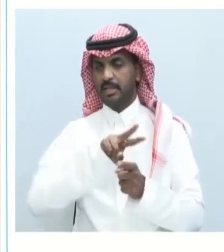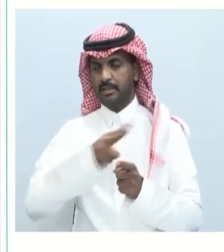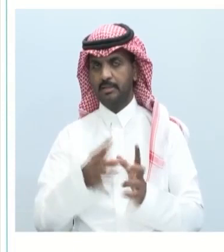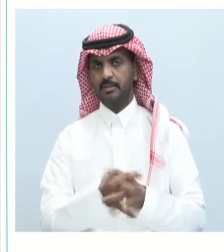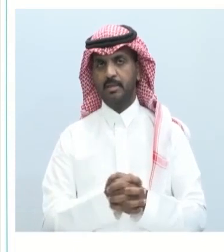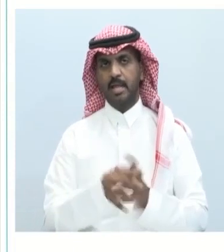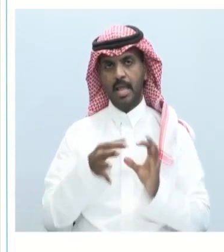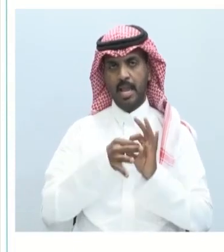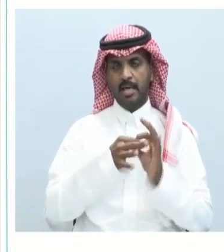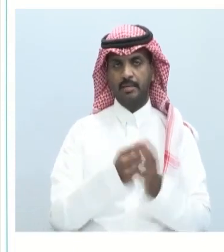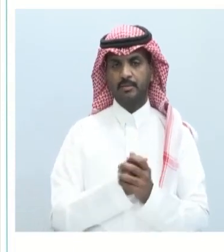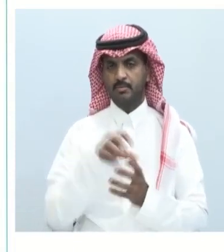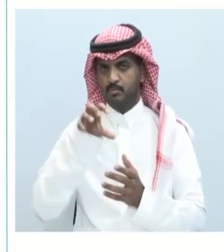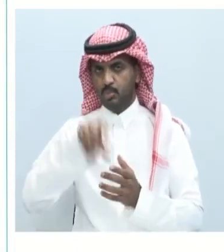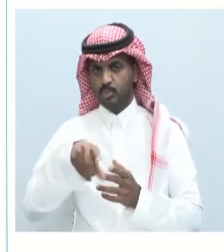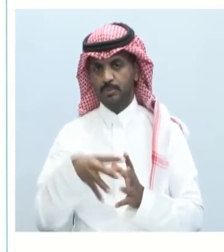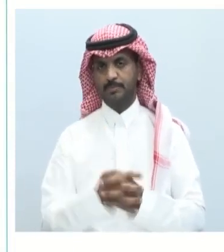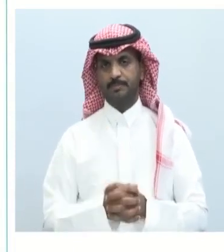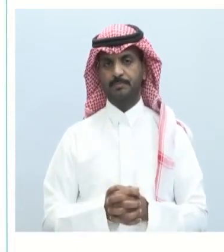العلاقات الموجوده